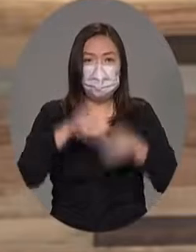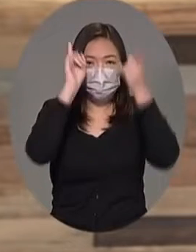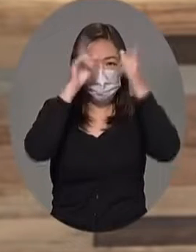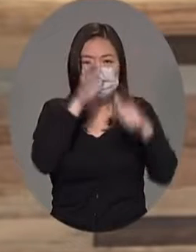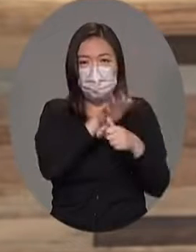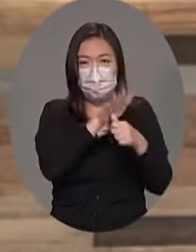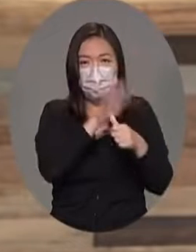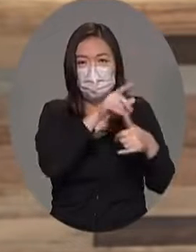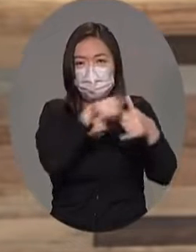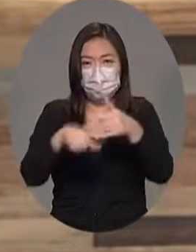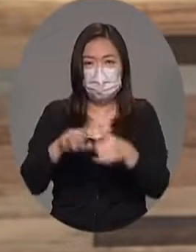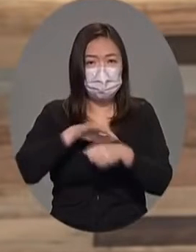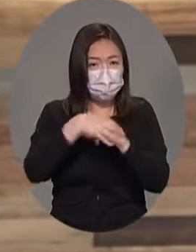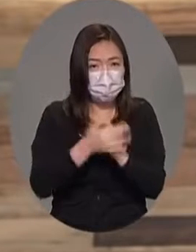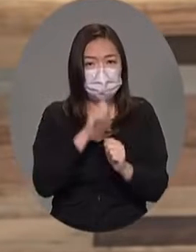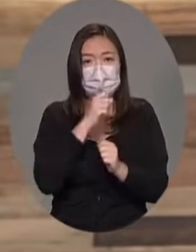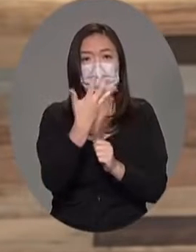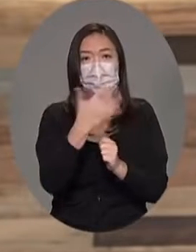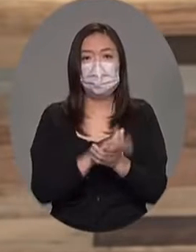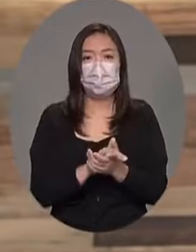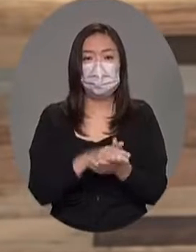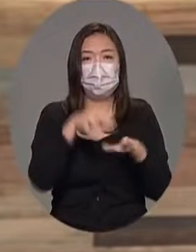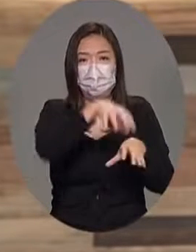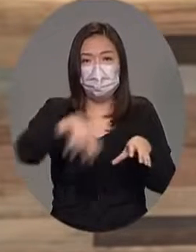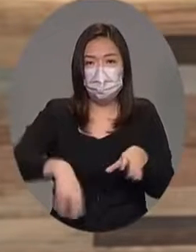是被示意凌虐者，全球是有五座